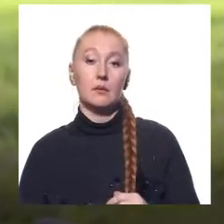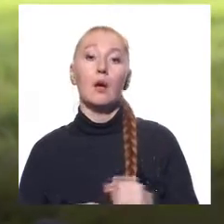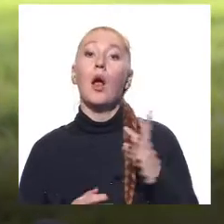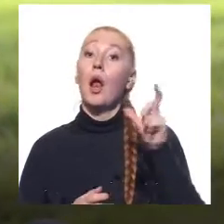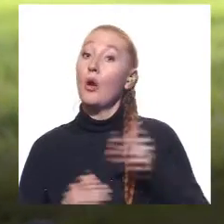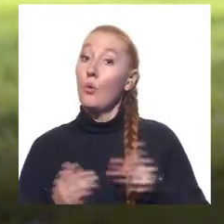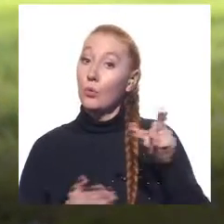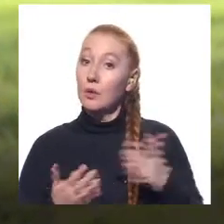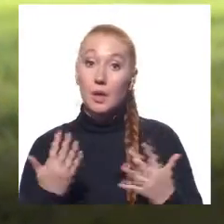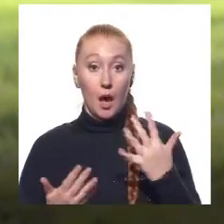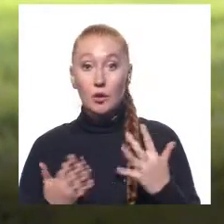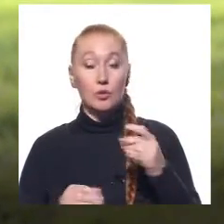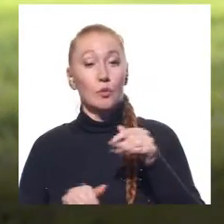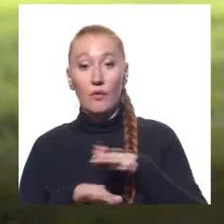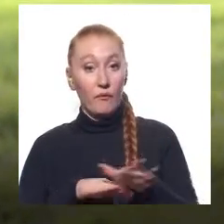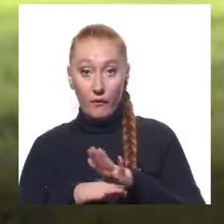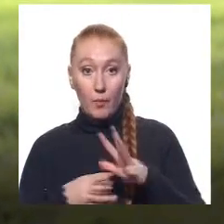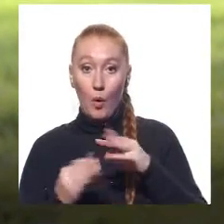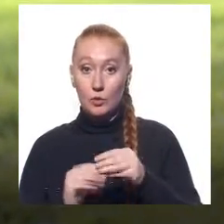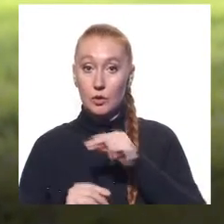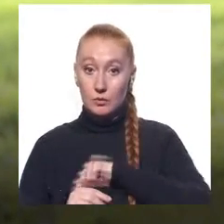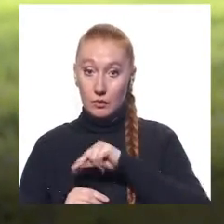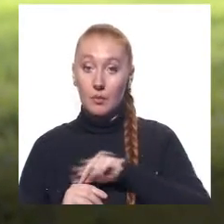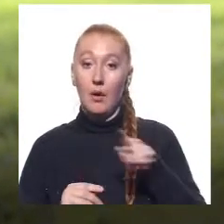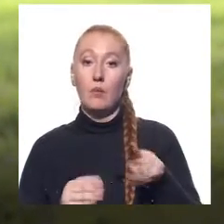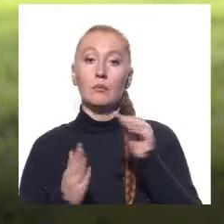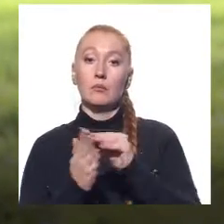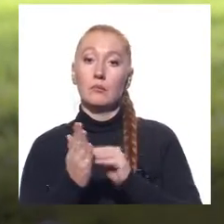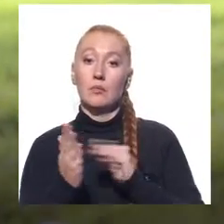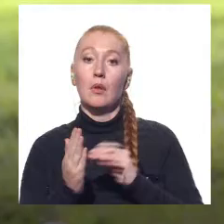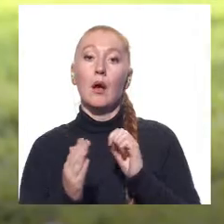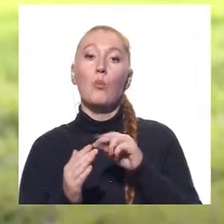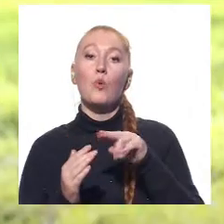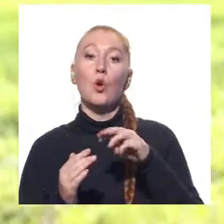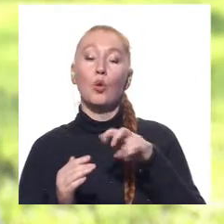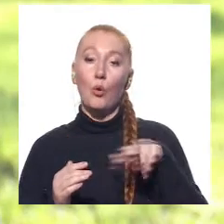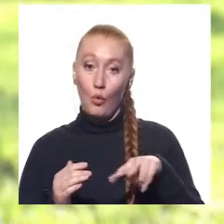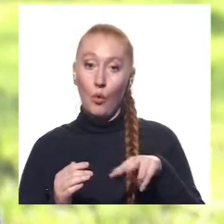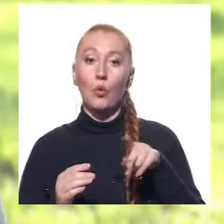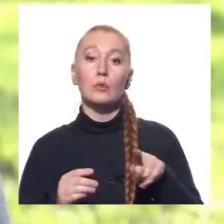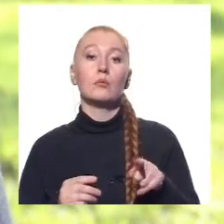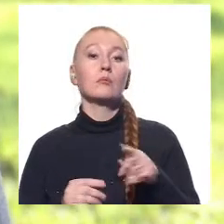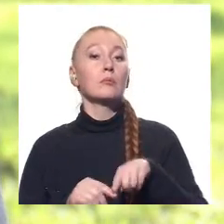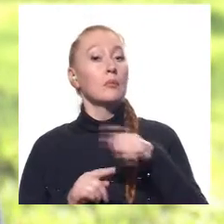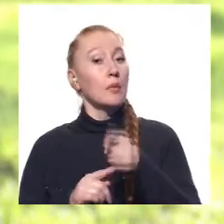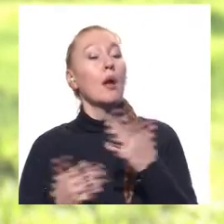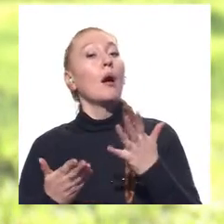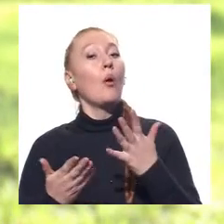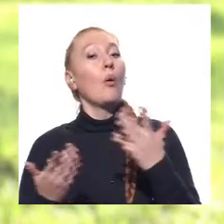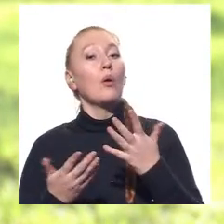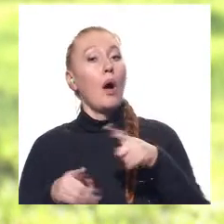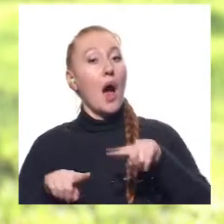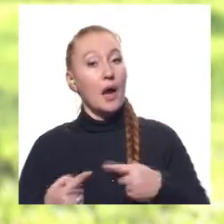не виконує суспільно-корисні роботи, на неї складається адміністративний протокол. Їм призначається